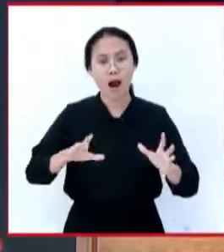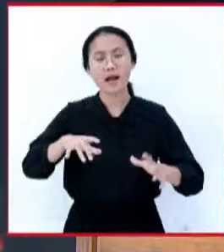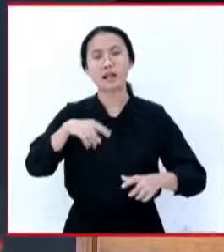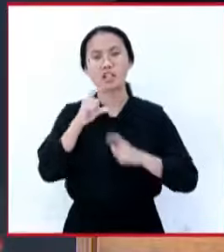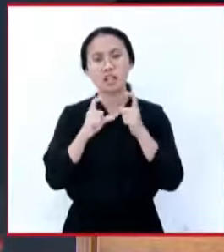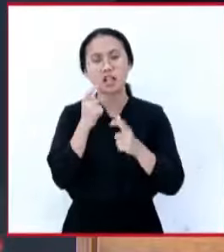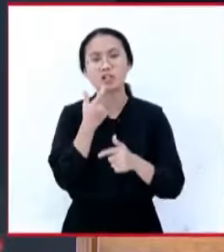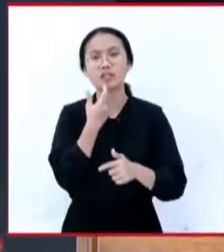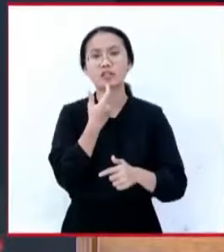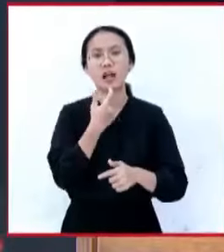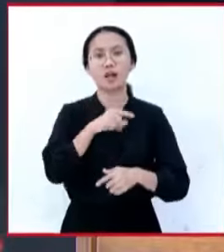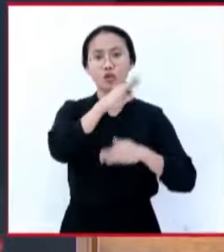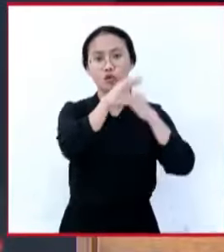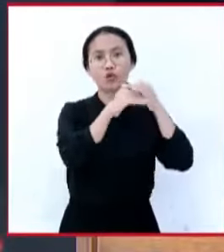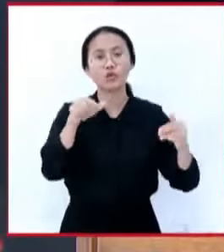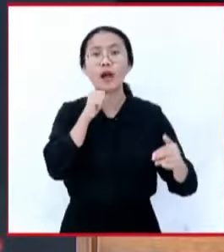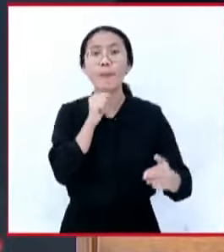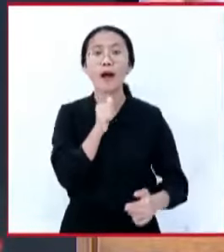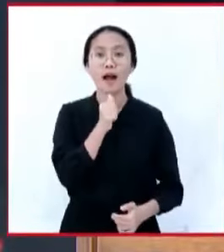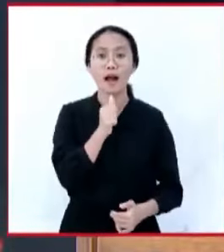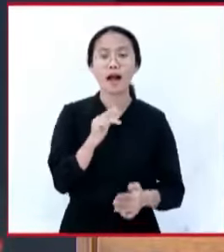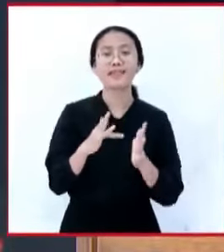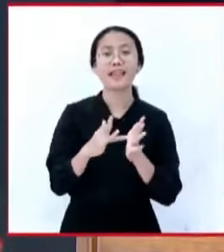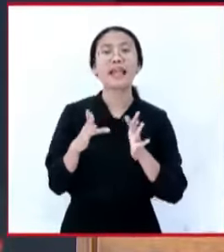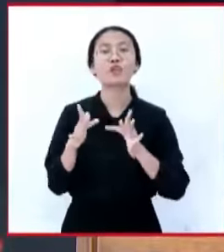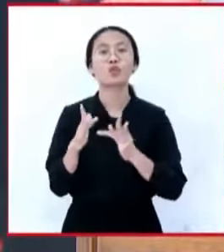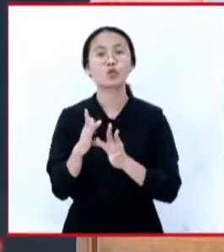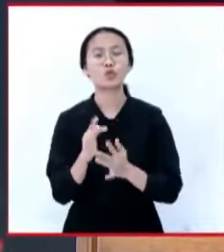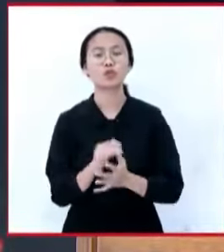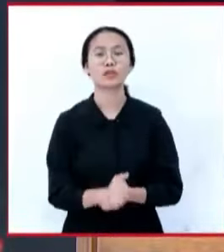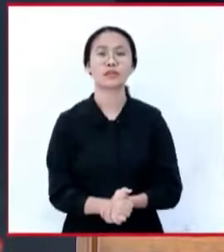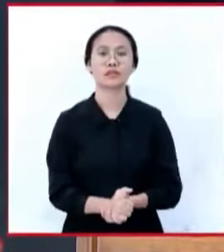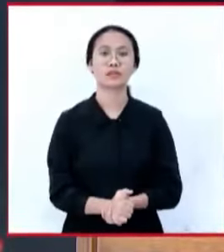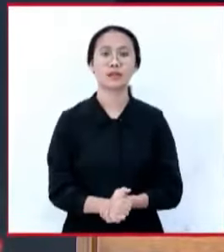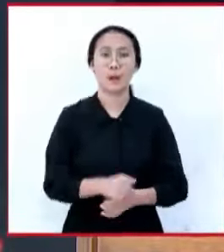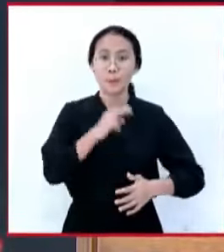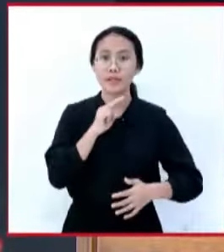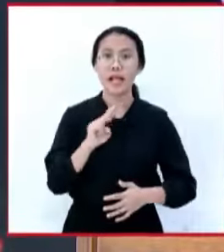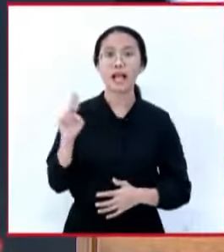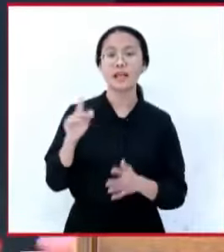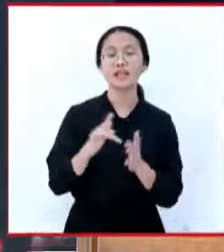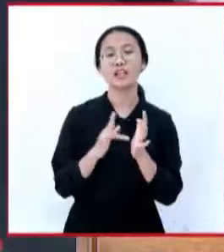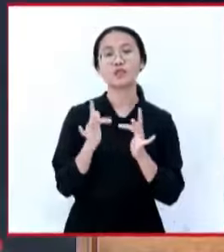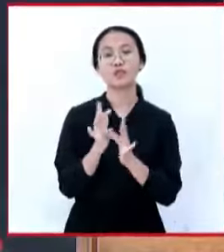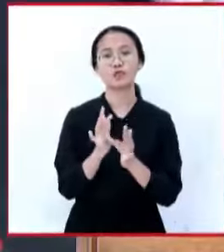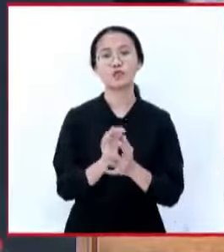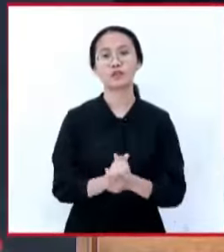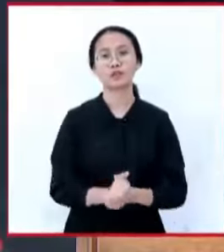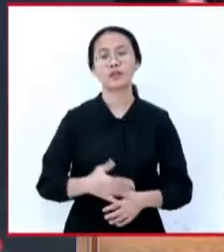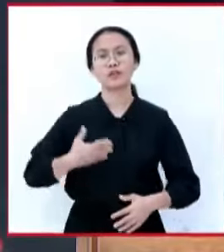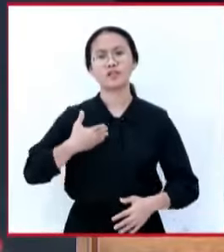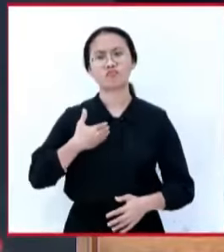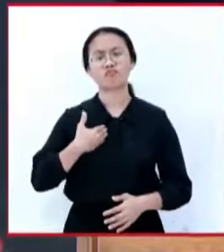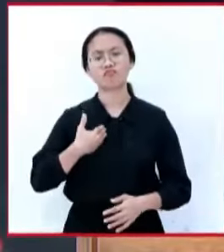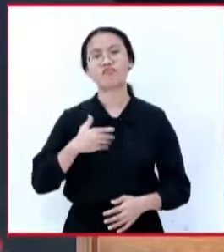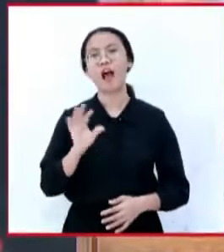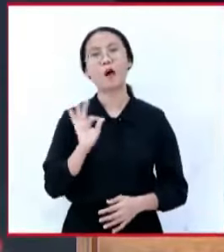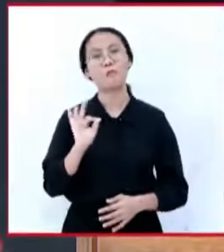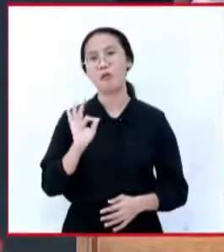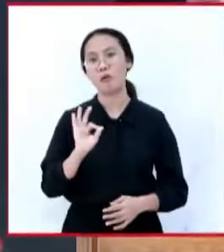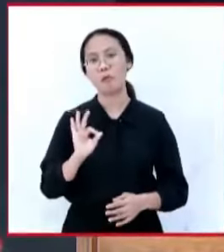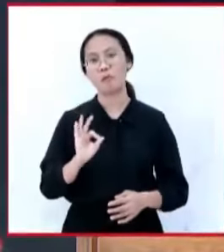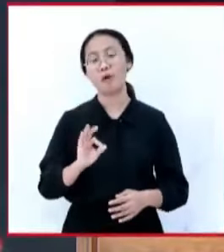justru adalah Yesus sendiri maka kepercayaan kepada Yesus sekalipun saya tidak pernah ke surga